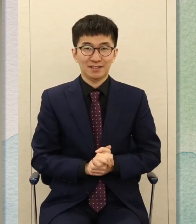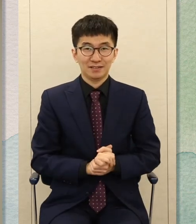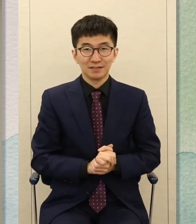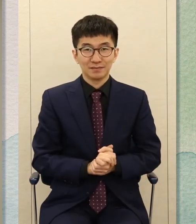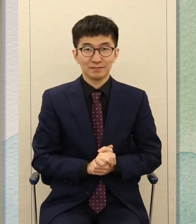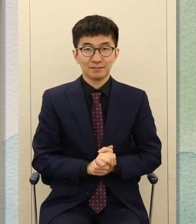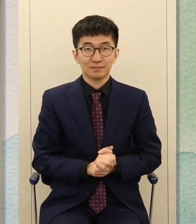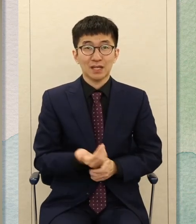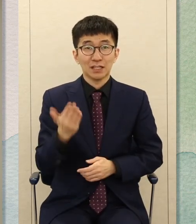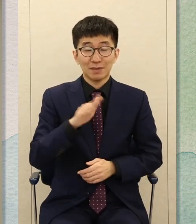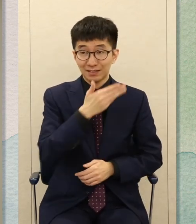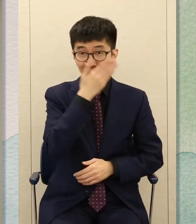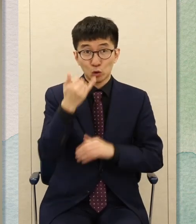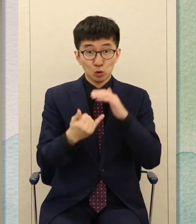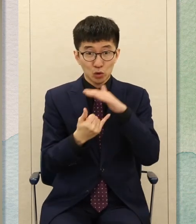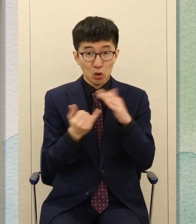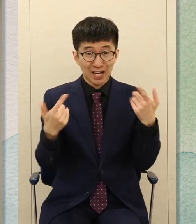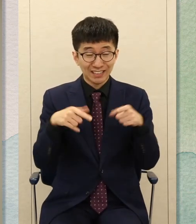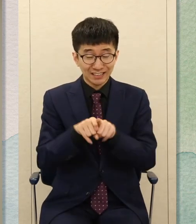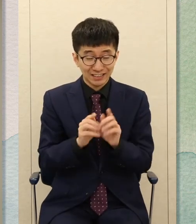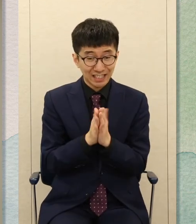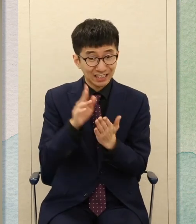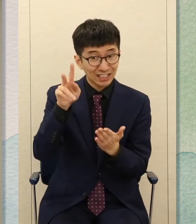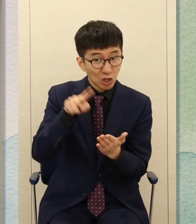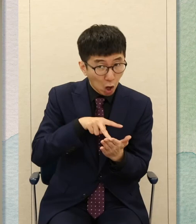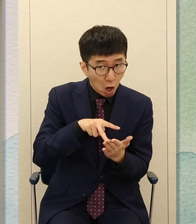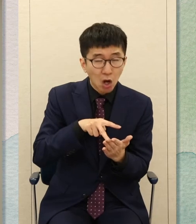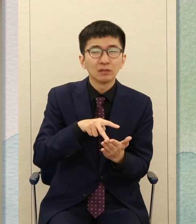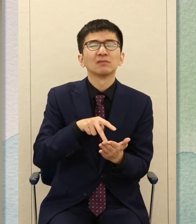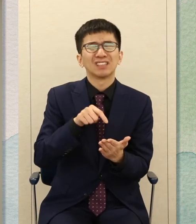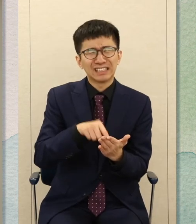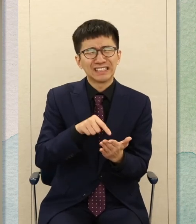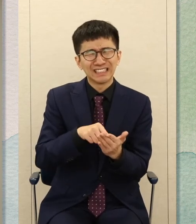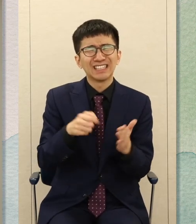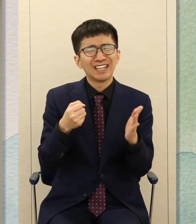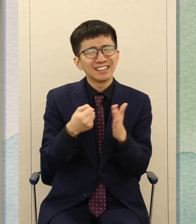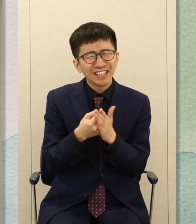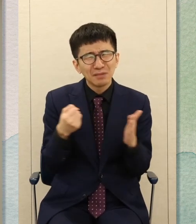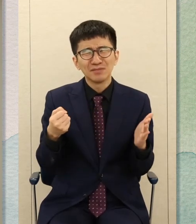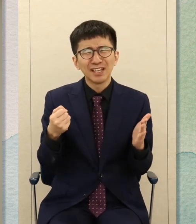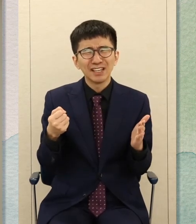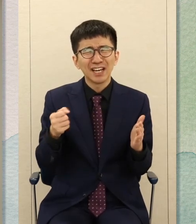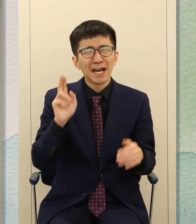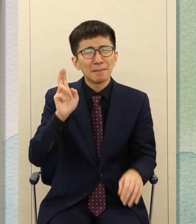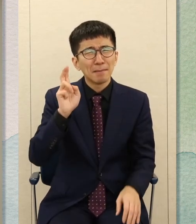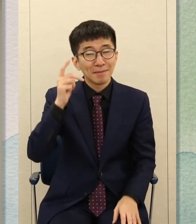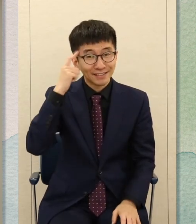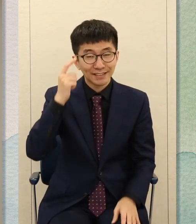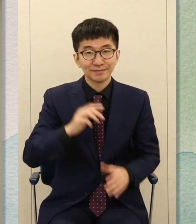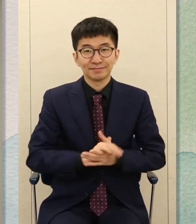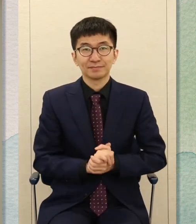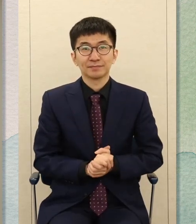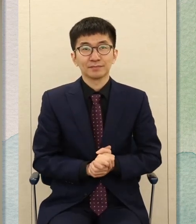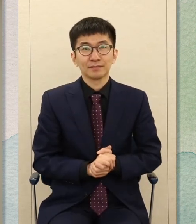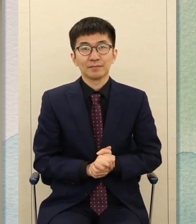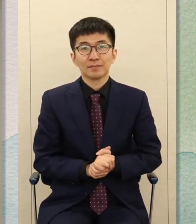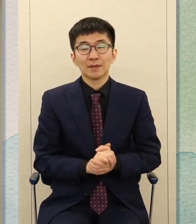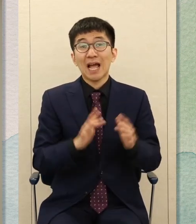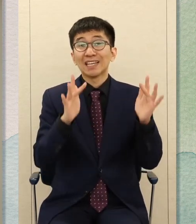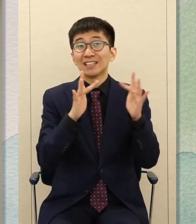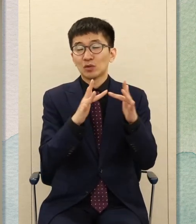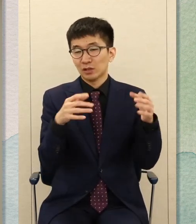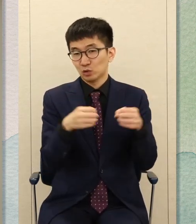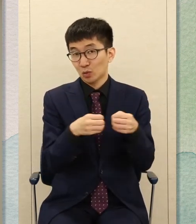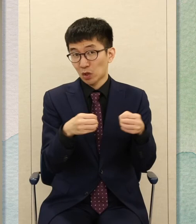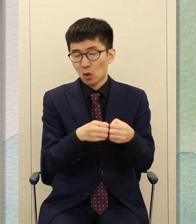이제 만약에 청소년들하고 책 읽기 이런 것 때문에 이런 고민을 하시는 분들도 굉장히 많으실 것 같아요. 근데 웹소설도 되게